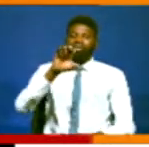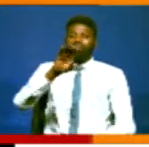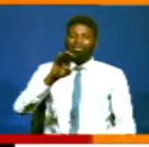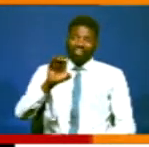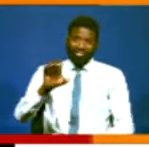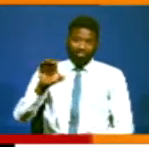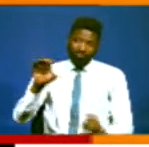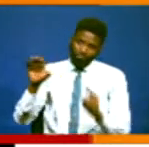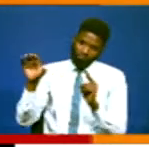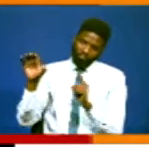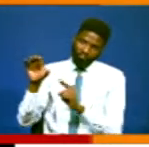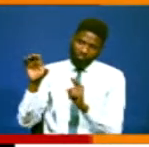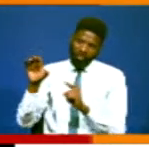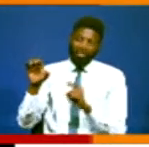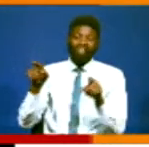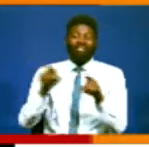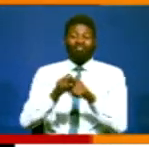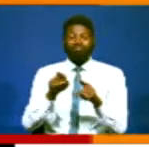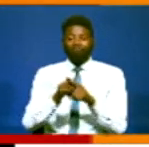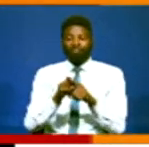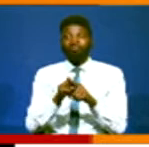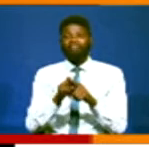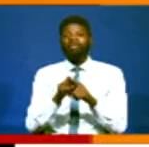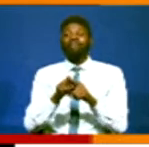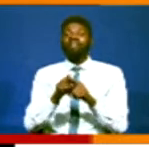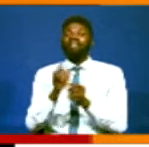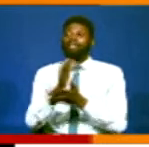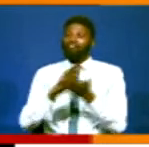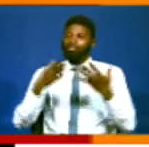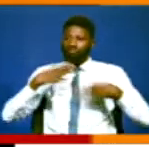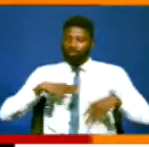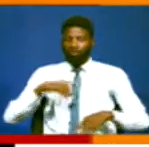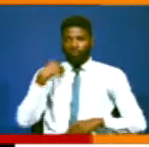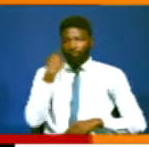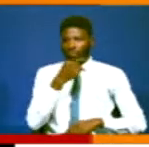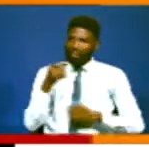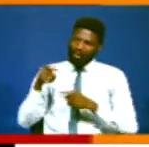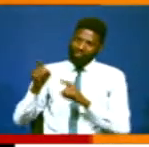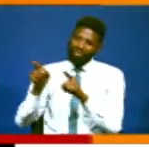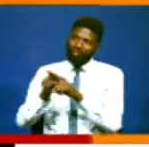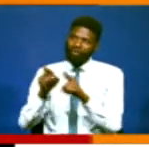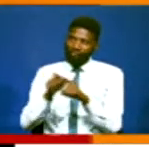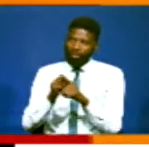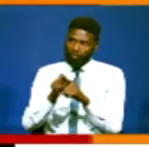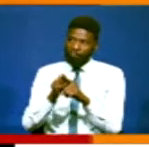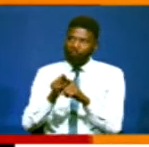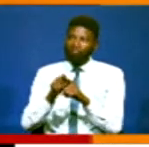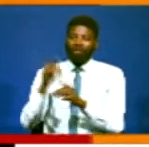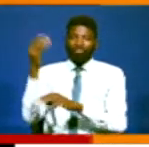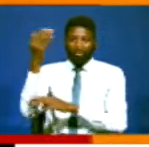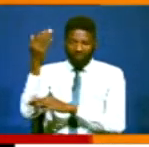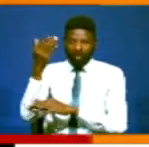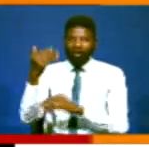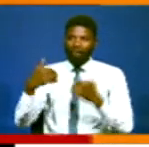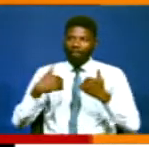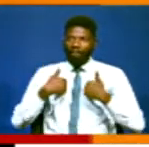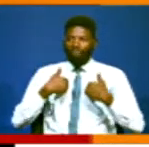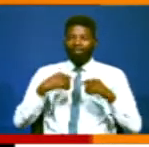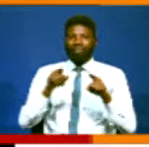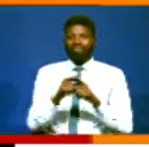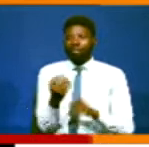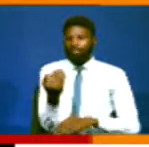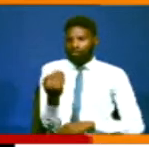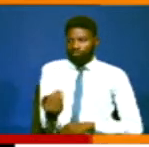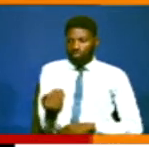CBC, alafu miongoni mwa wale watu ambao walikuwa anawasilisha ni mtoto mdogo ambaye alikuwa anawasilisha